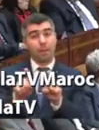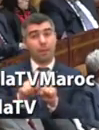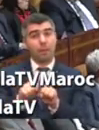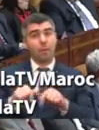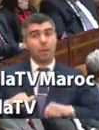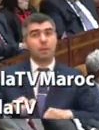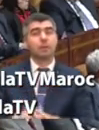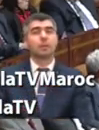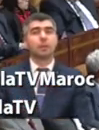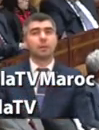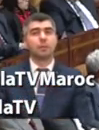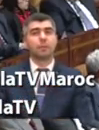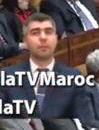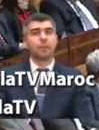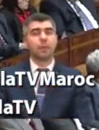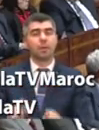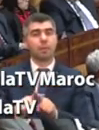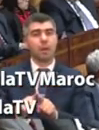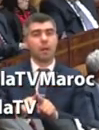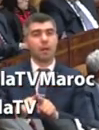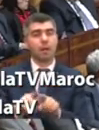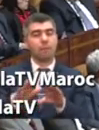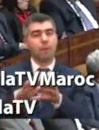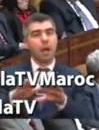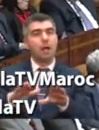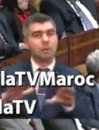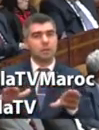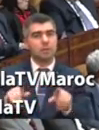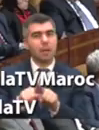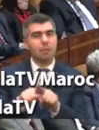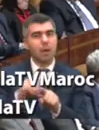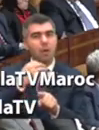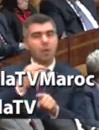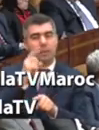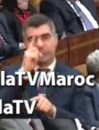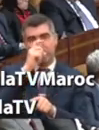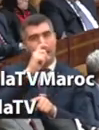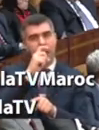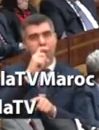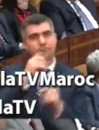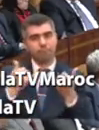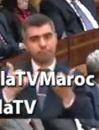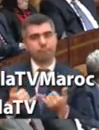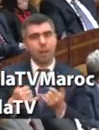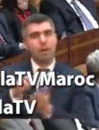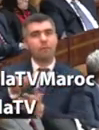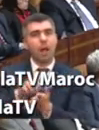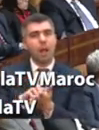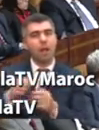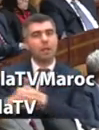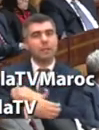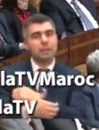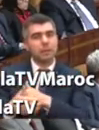الوزير، هاد الأراضي أصبحت عائق لنا حنا كفلاحة بسطاء